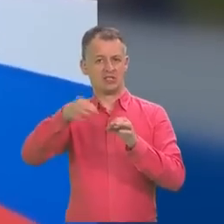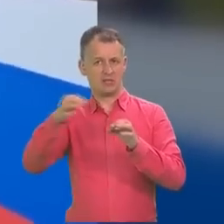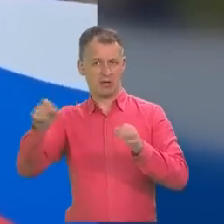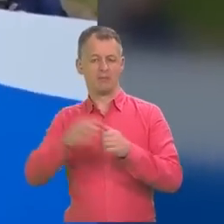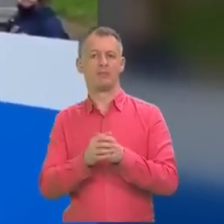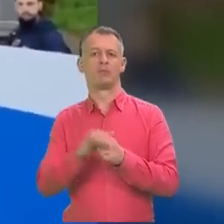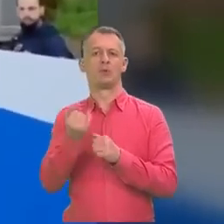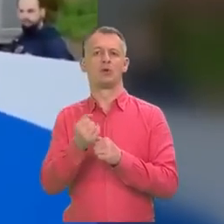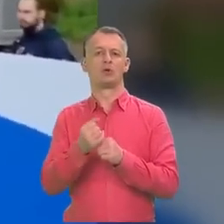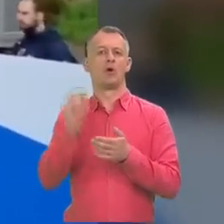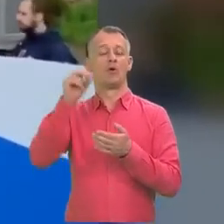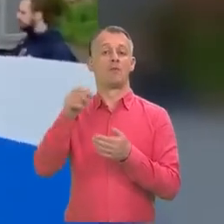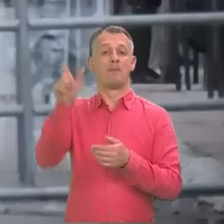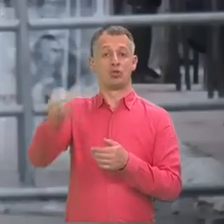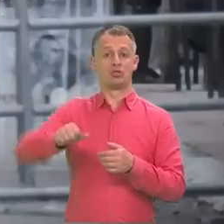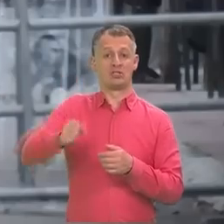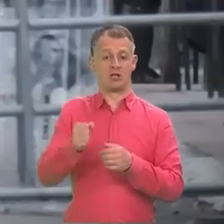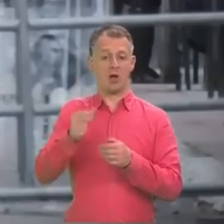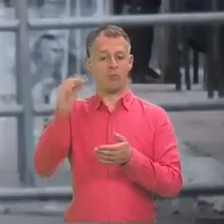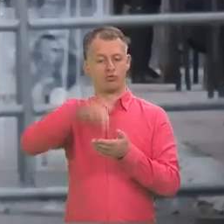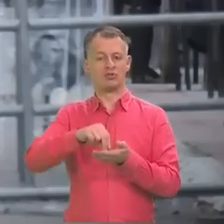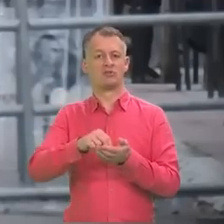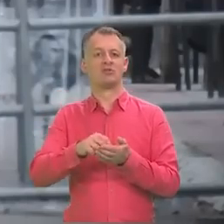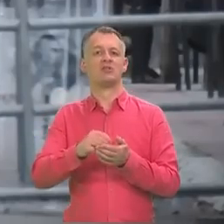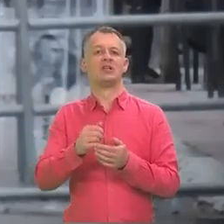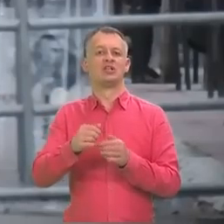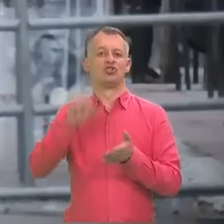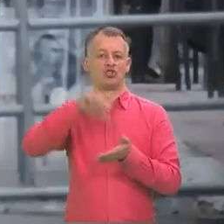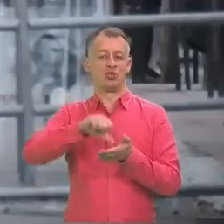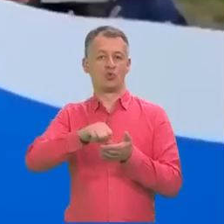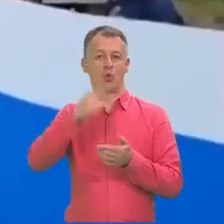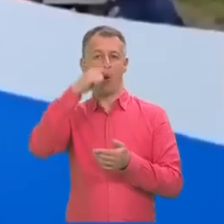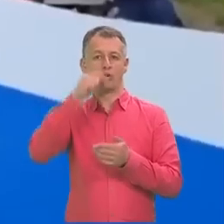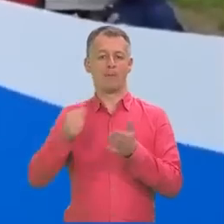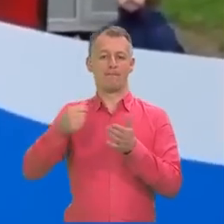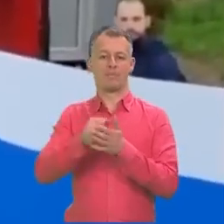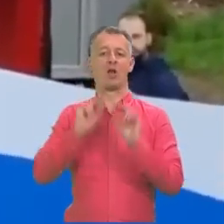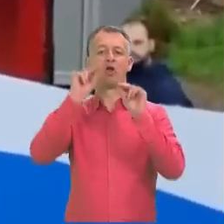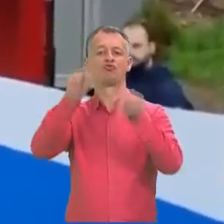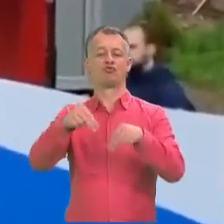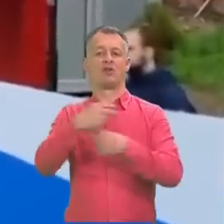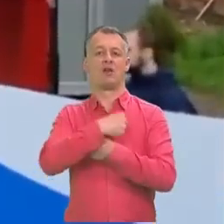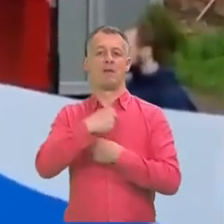steag sârbesc lung de peste 200 de metri care se întinde din centrul orașului până la primărie.